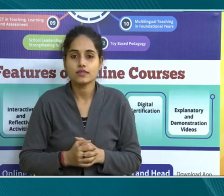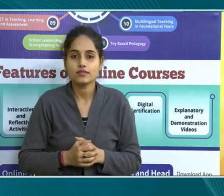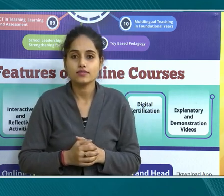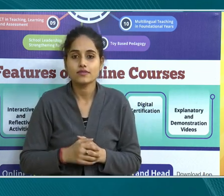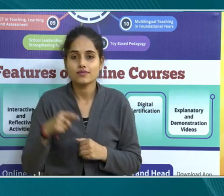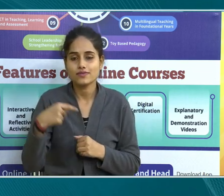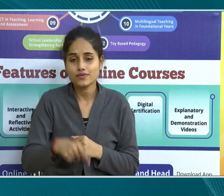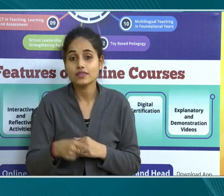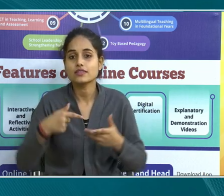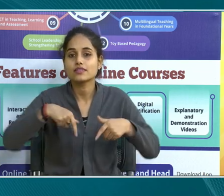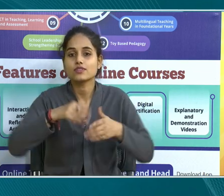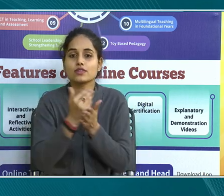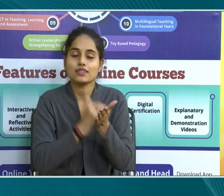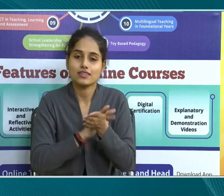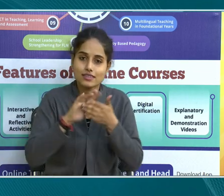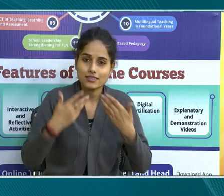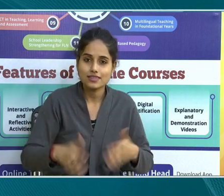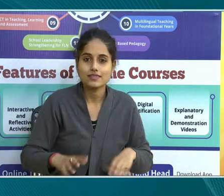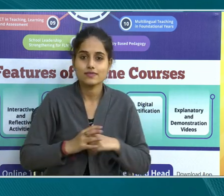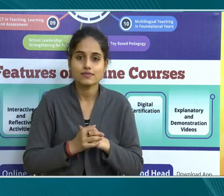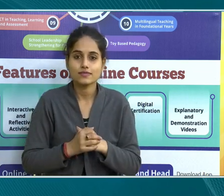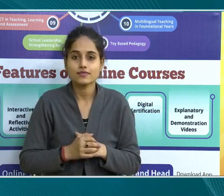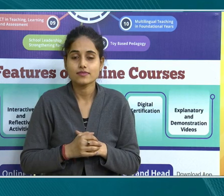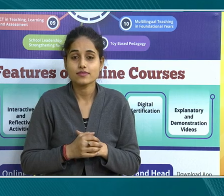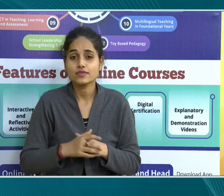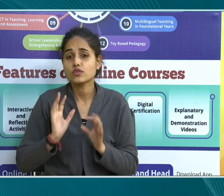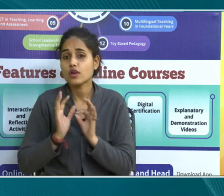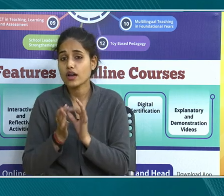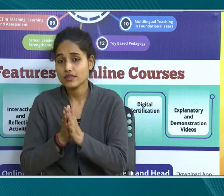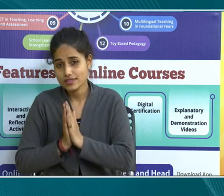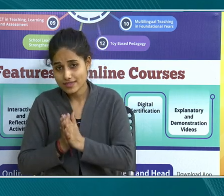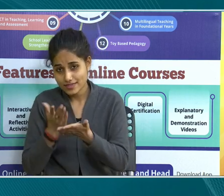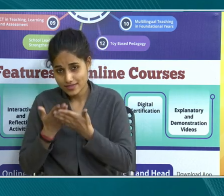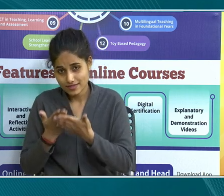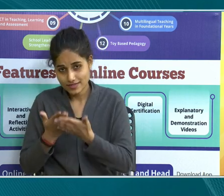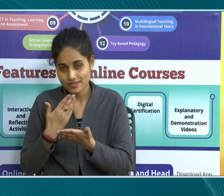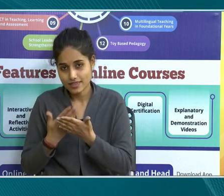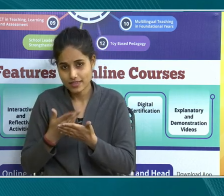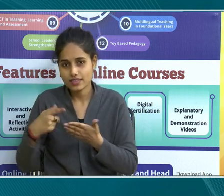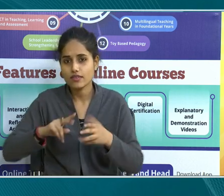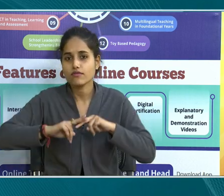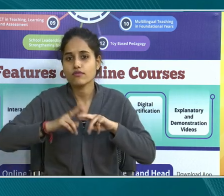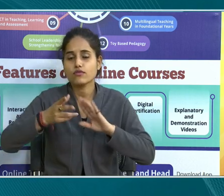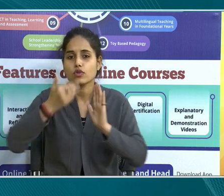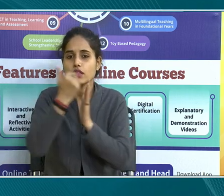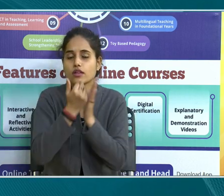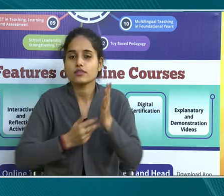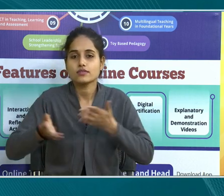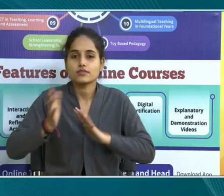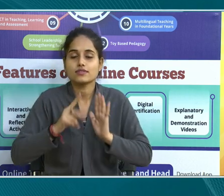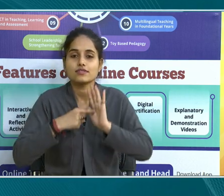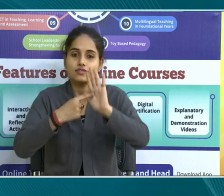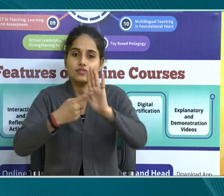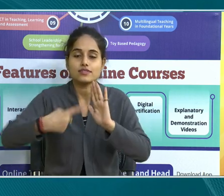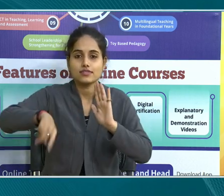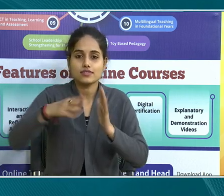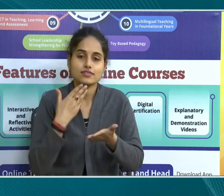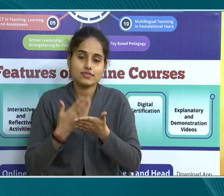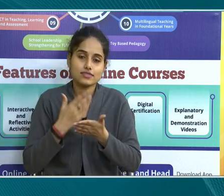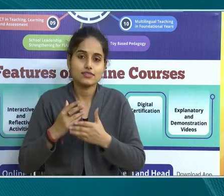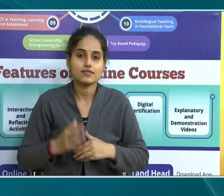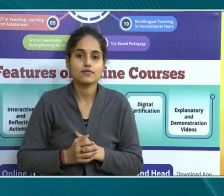इस पॉसित नोट के साथ हम अपना ये सेशन यहां समाक्त करने जा रहे हैं मदु आपका भी बहुत बहुत शुक्रिया कि आपने आज पूरा सेशन जो है साइन लेंगोज में इंbugपीड किया